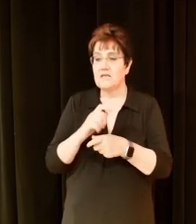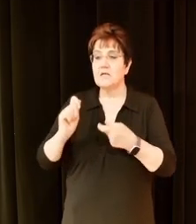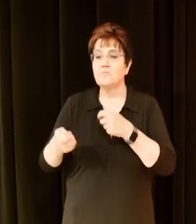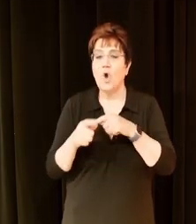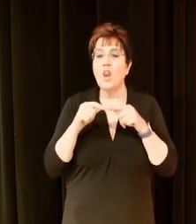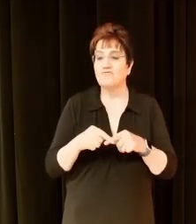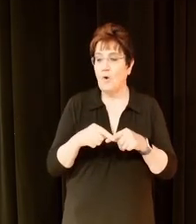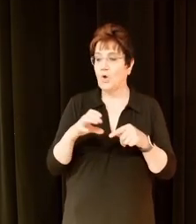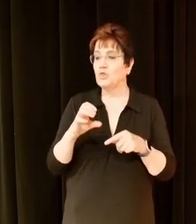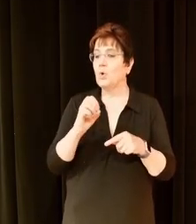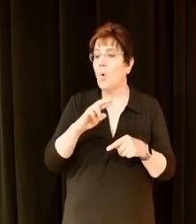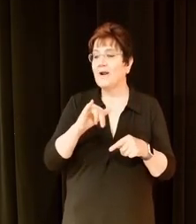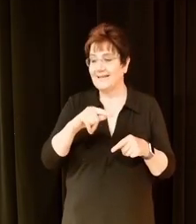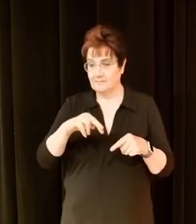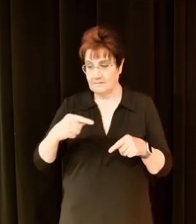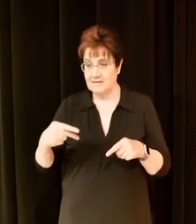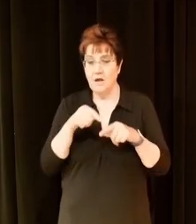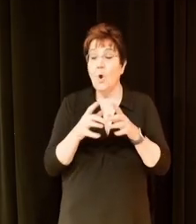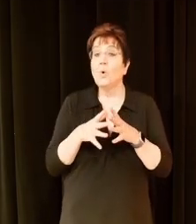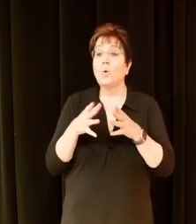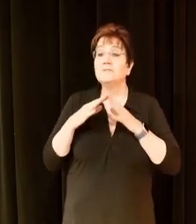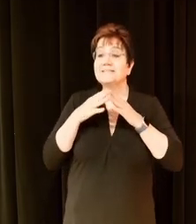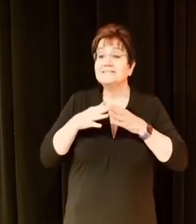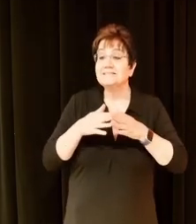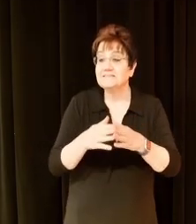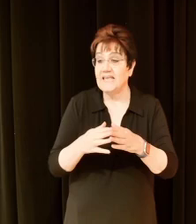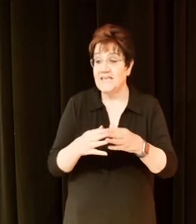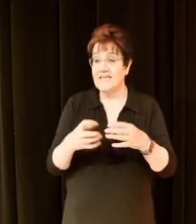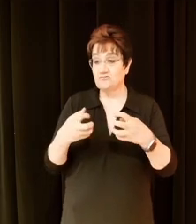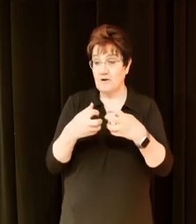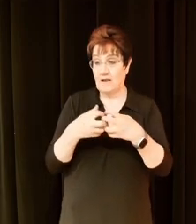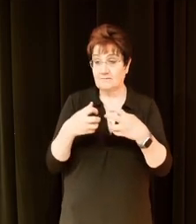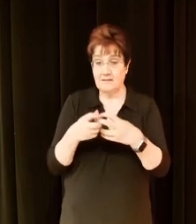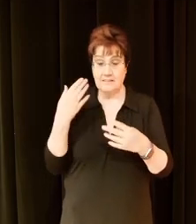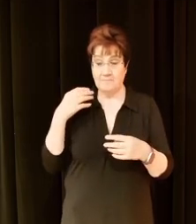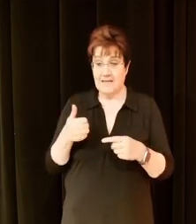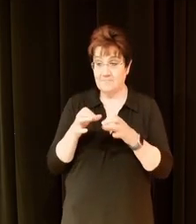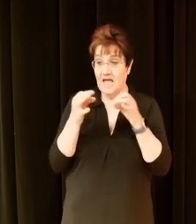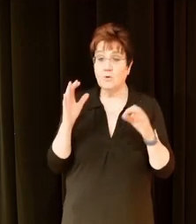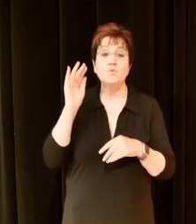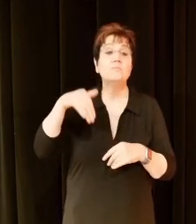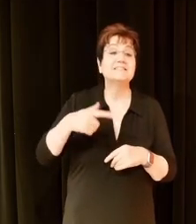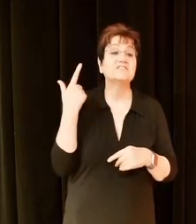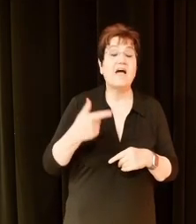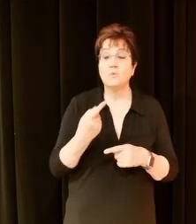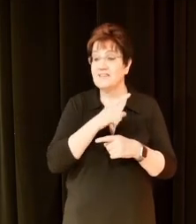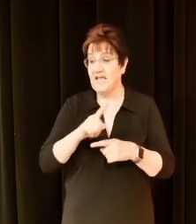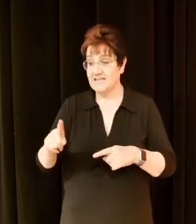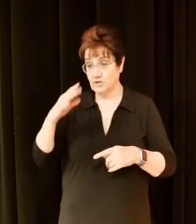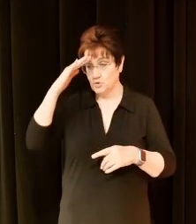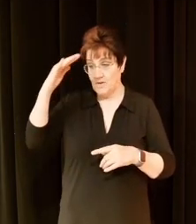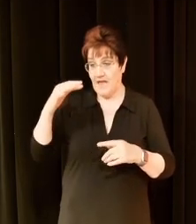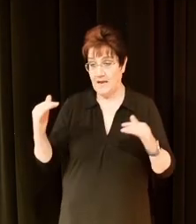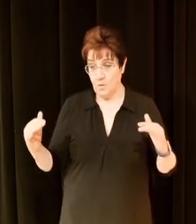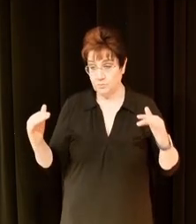Da sind sich an einem Tag über 200.000 Soldaten auf Schiffen begegnen. Da haben mal wieder, muss man ja sagen,